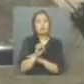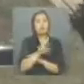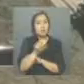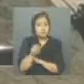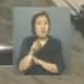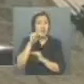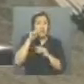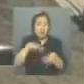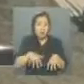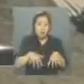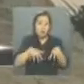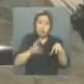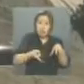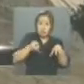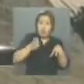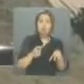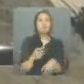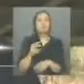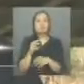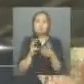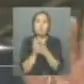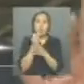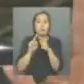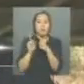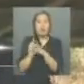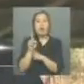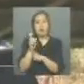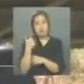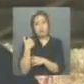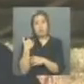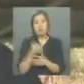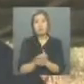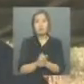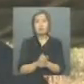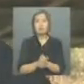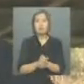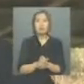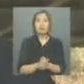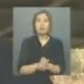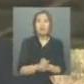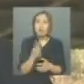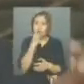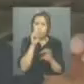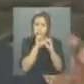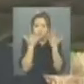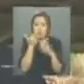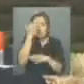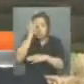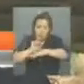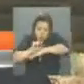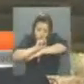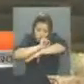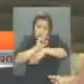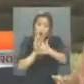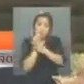นเวลานานเสี่ยงต่อการผุพัง เราจะดูไม่ออกว่าปลวกมันจะกินหรือไม่กินเลยนะแต่พอน้ำลดแล้